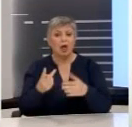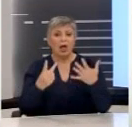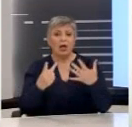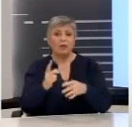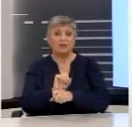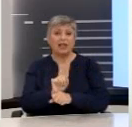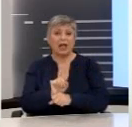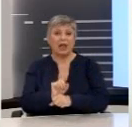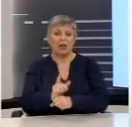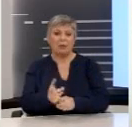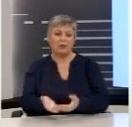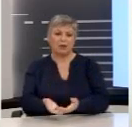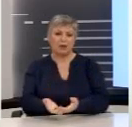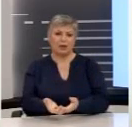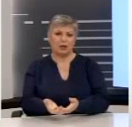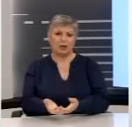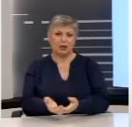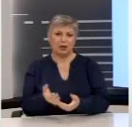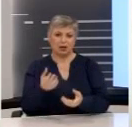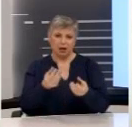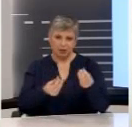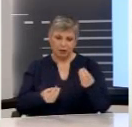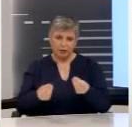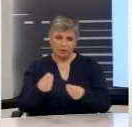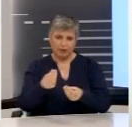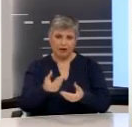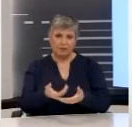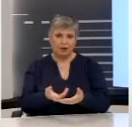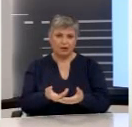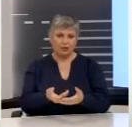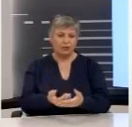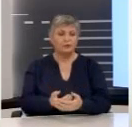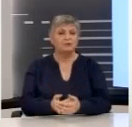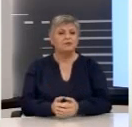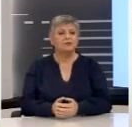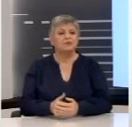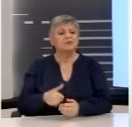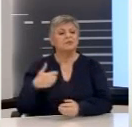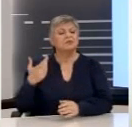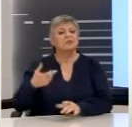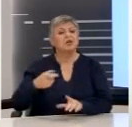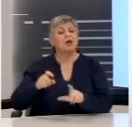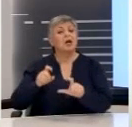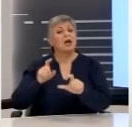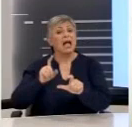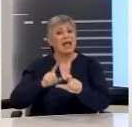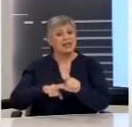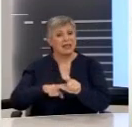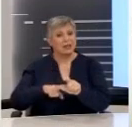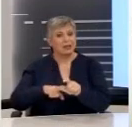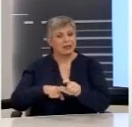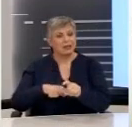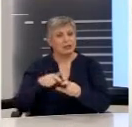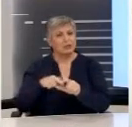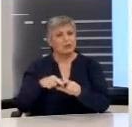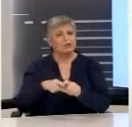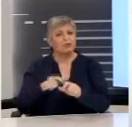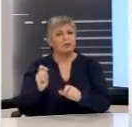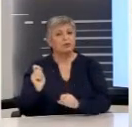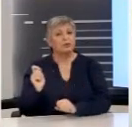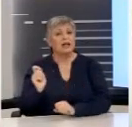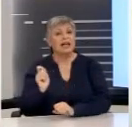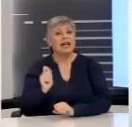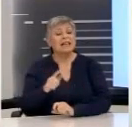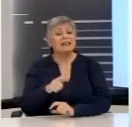7 και 40 για την ακρίβεια. Επίσης σας διέκοψα εγώ. Η λίστα εταιριών που απέστειλαν εμβάσματα στη G Tankers του